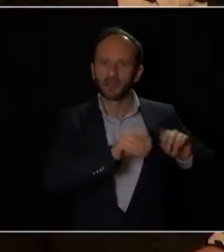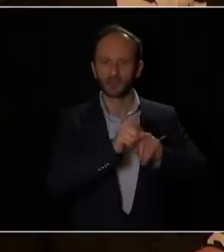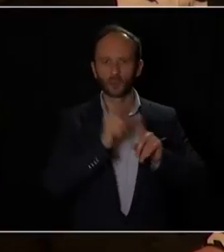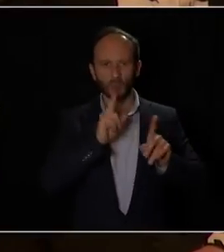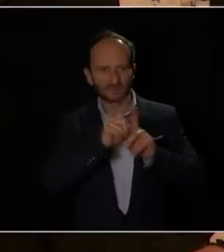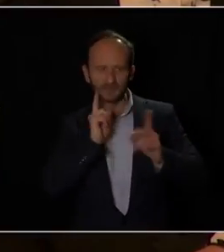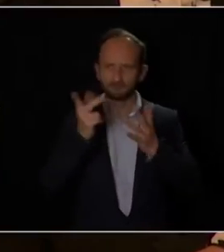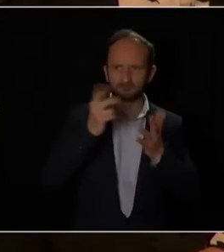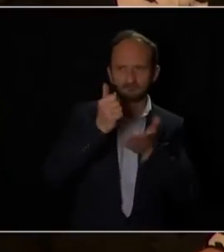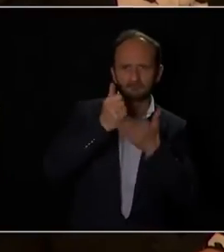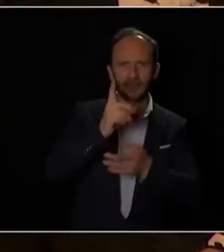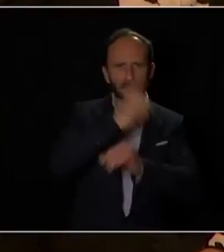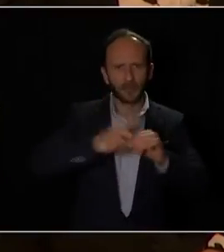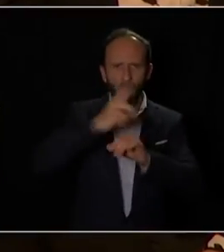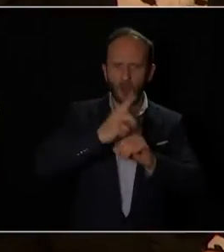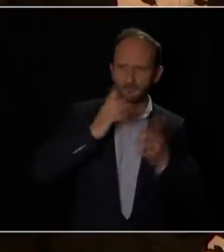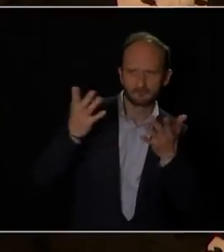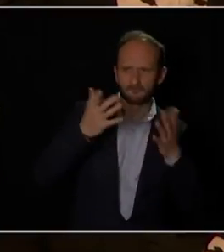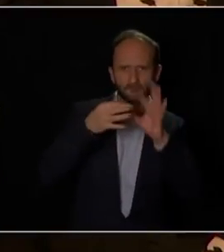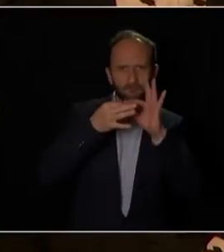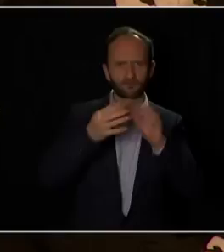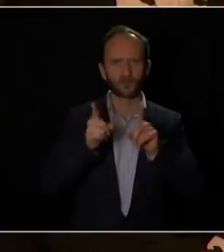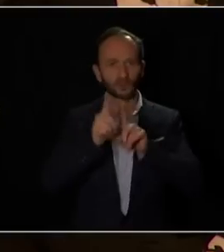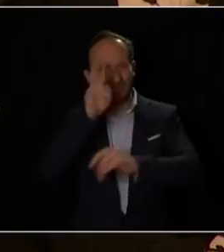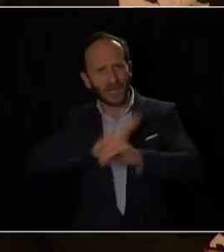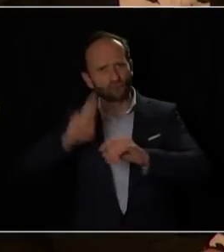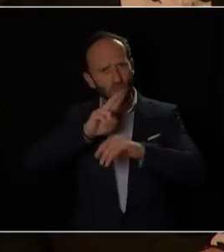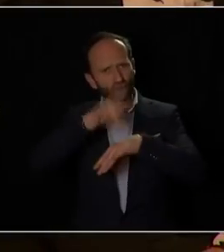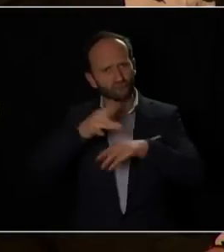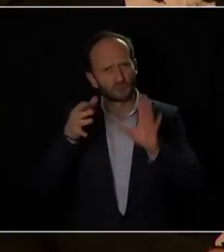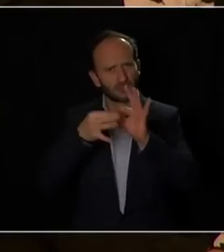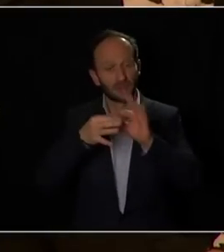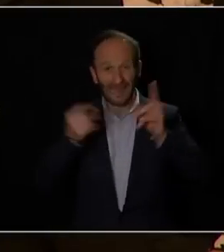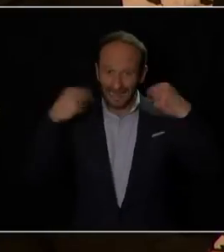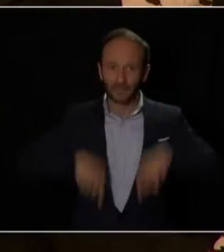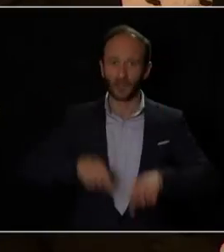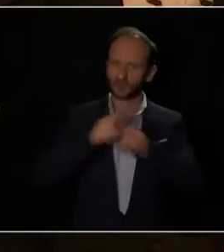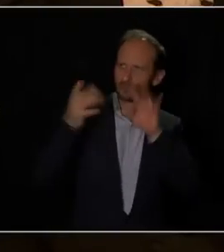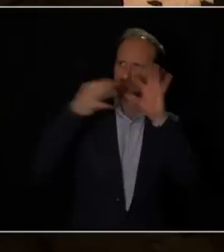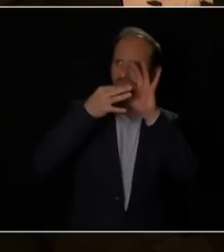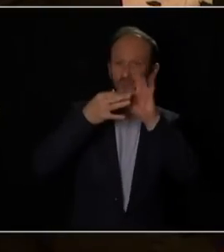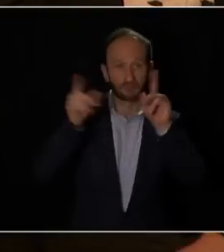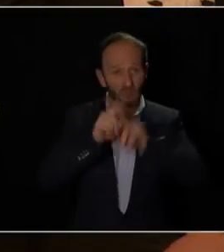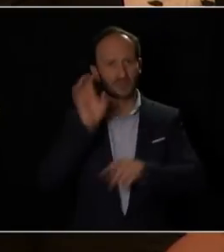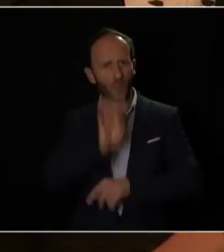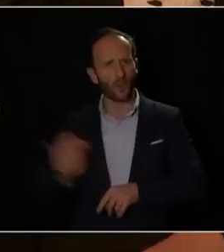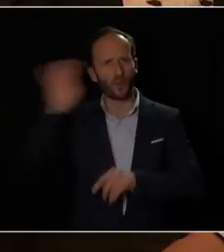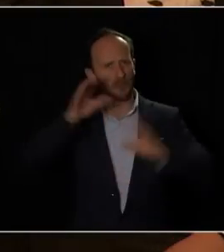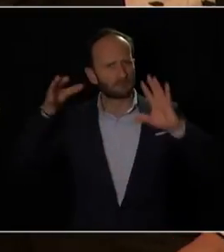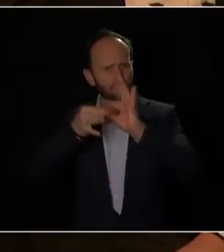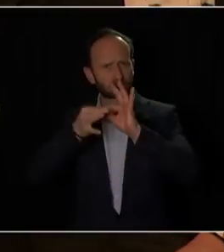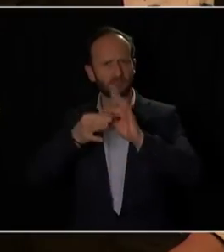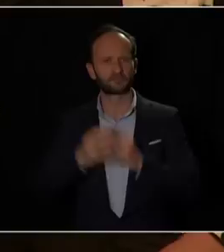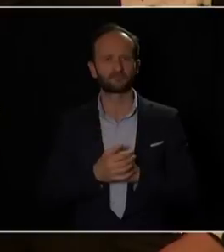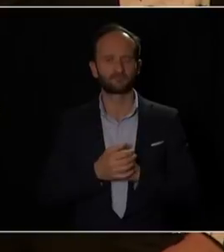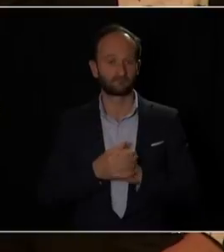département, nous tourner vers la région, ça nous le faisons, vers l'État et aussi vers l'Europe. Dans une première démarche,